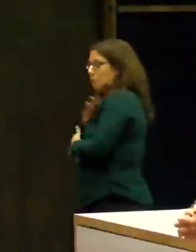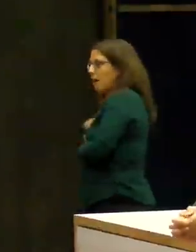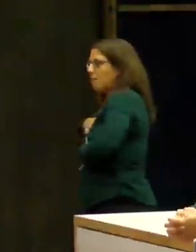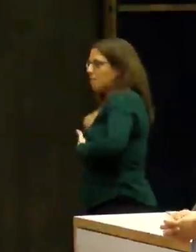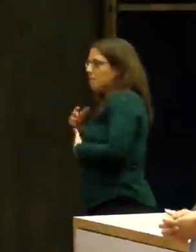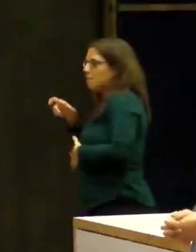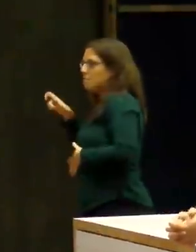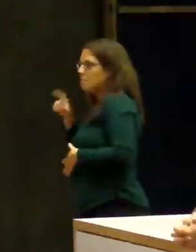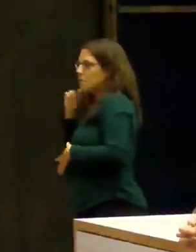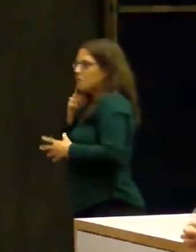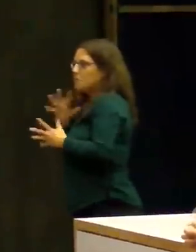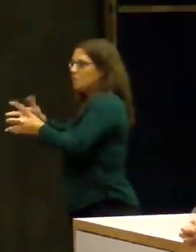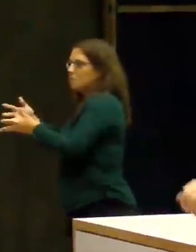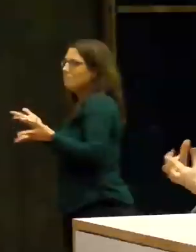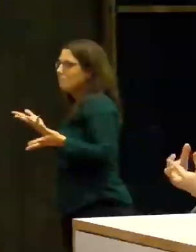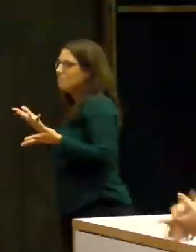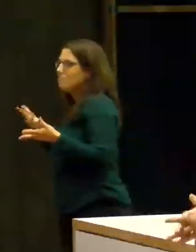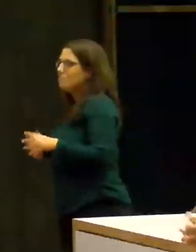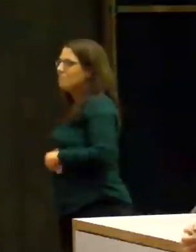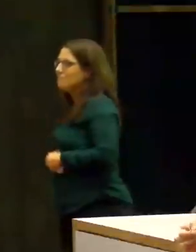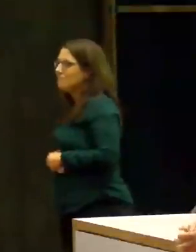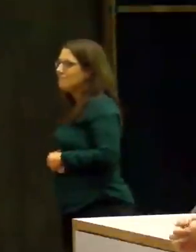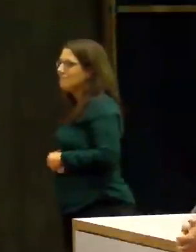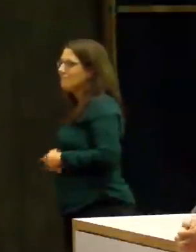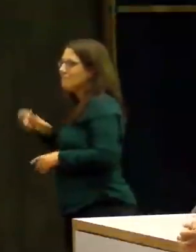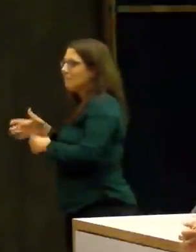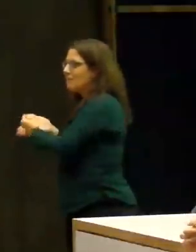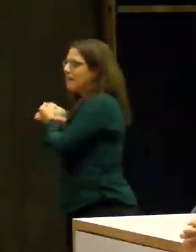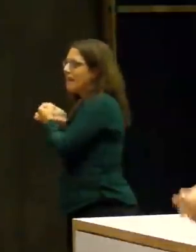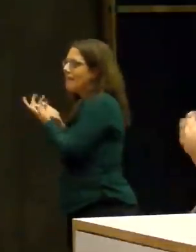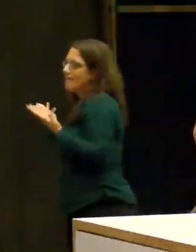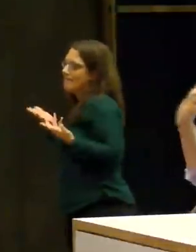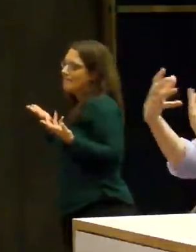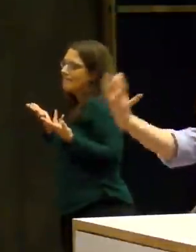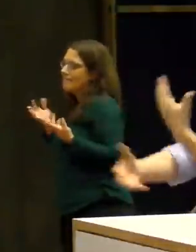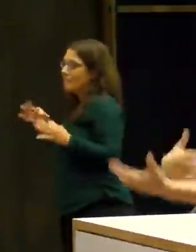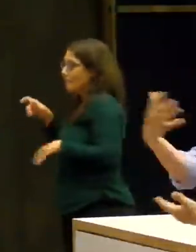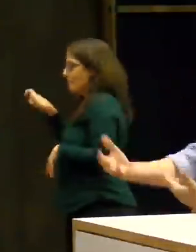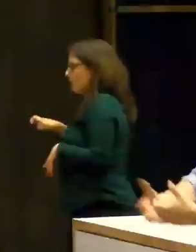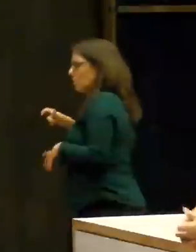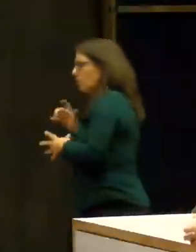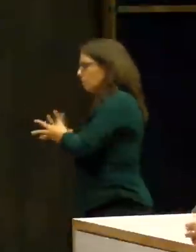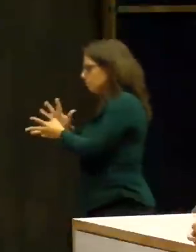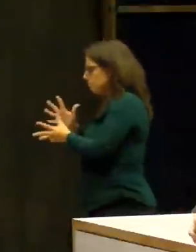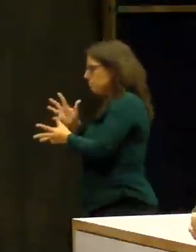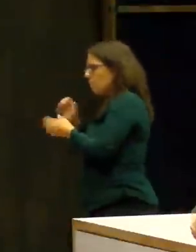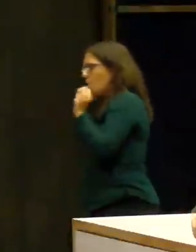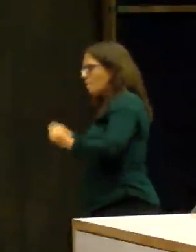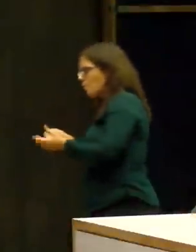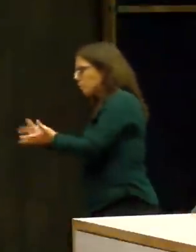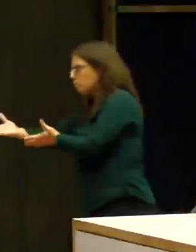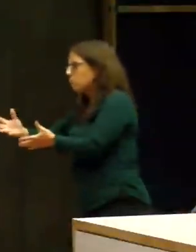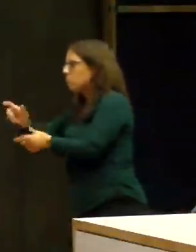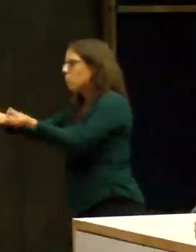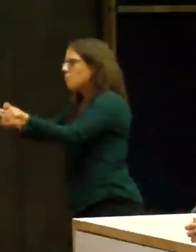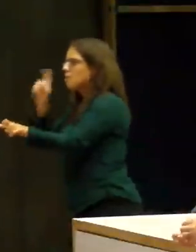ravies d'être épaulées par des personnes qui justement pourraient transmettre l'information à des personnes